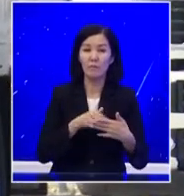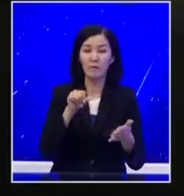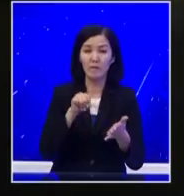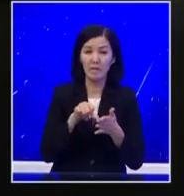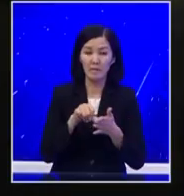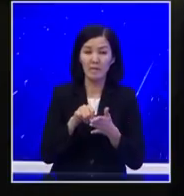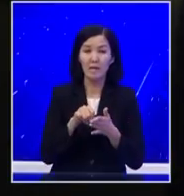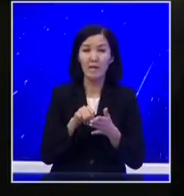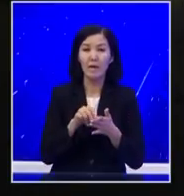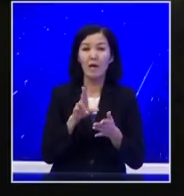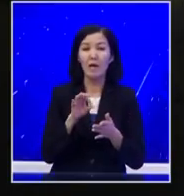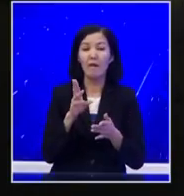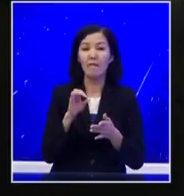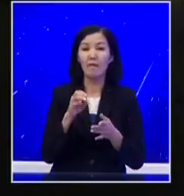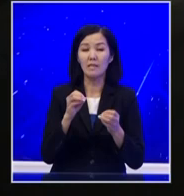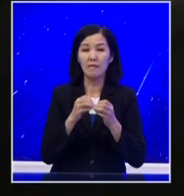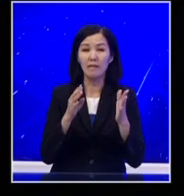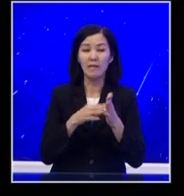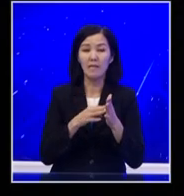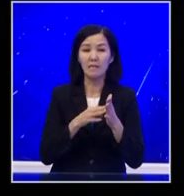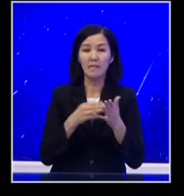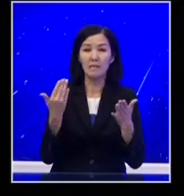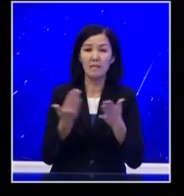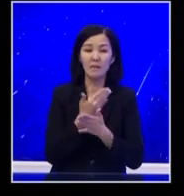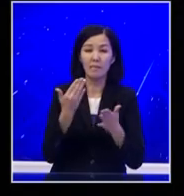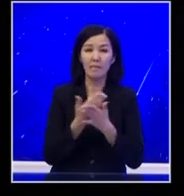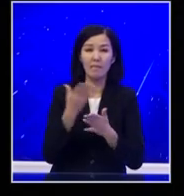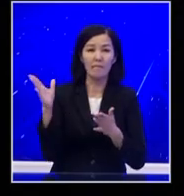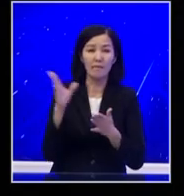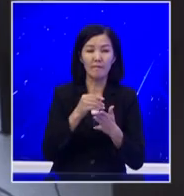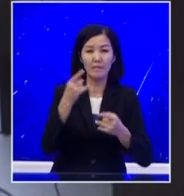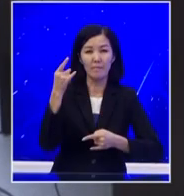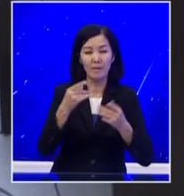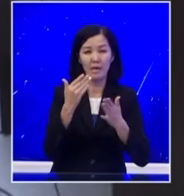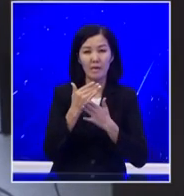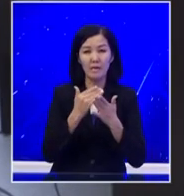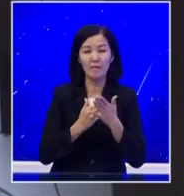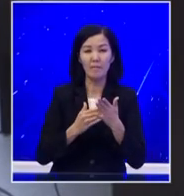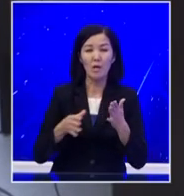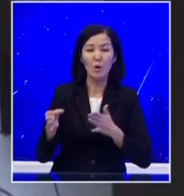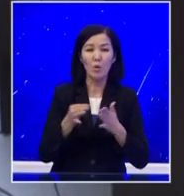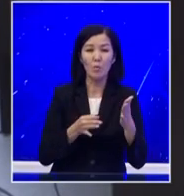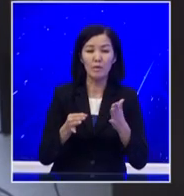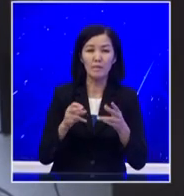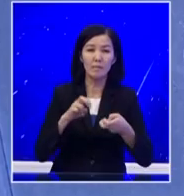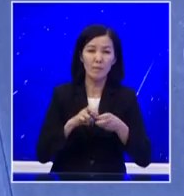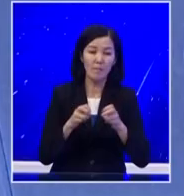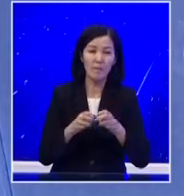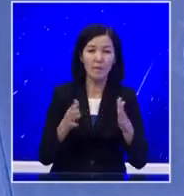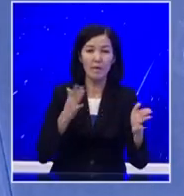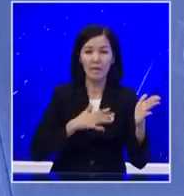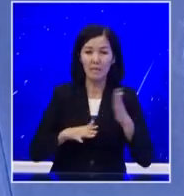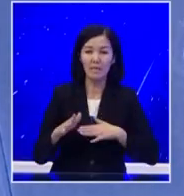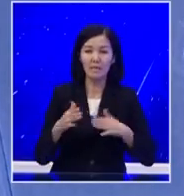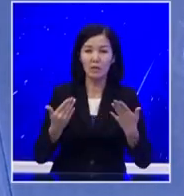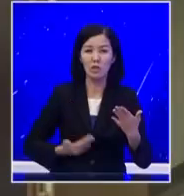а копить 19 вестники новостей сообщает населению обо всех программах реализуемых стране и области проблемах и радостях жителей